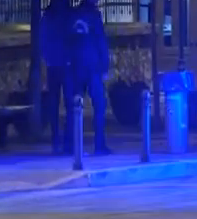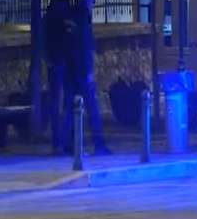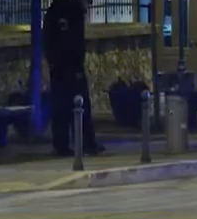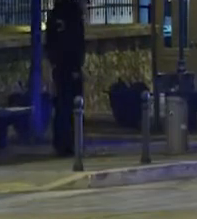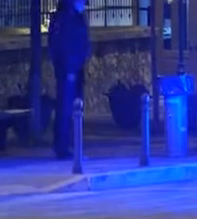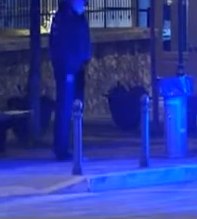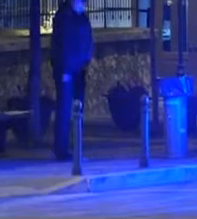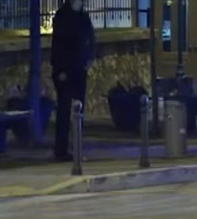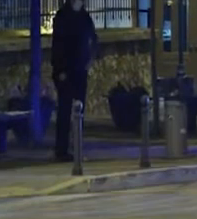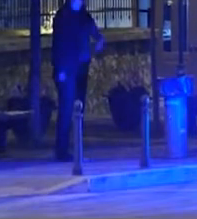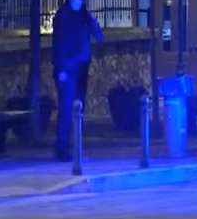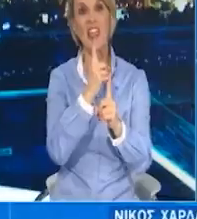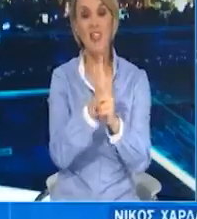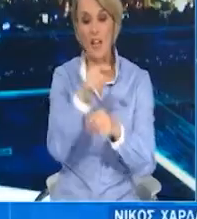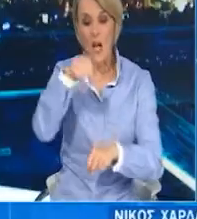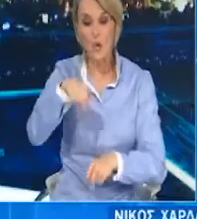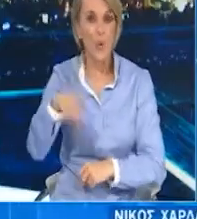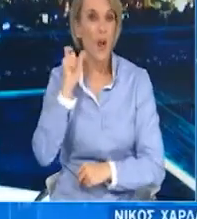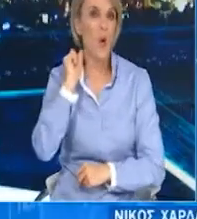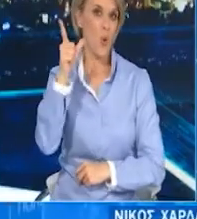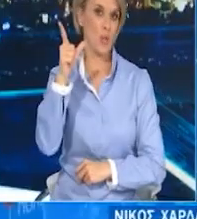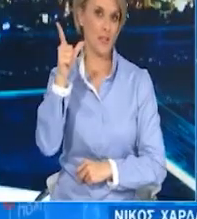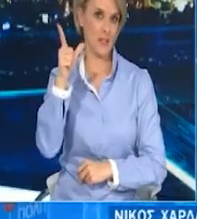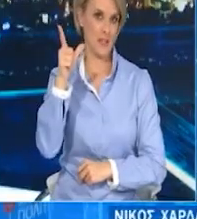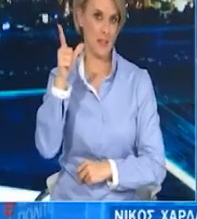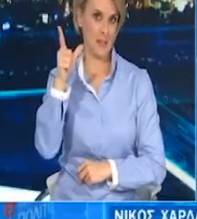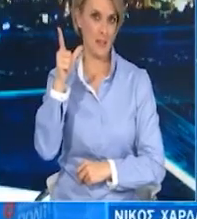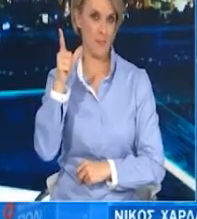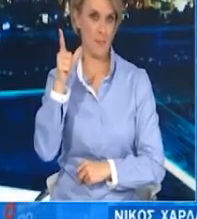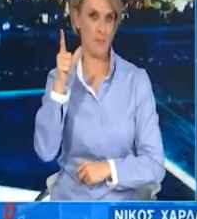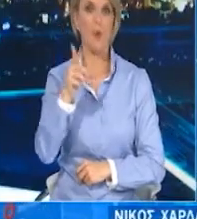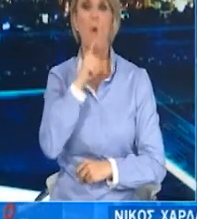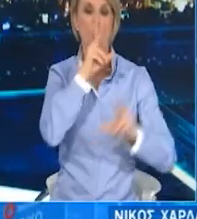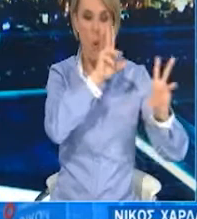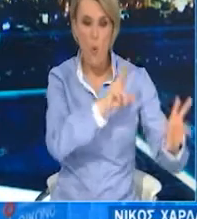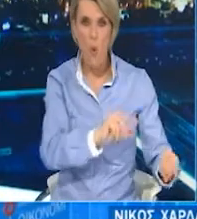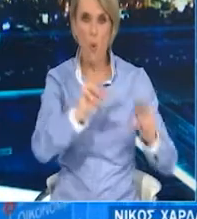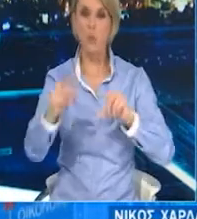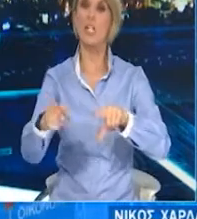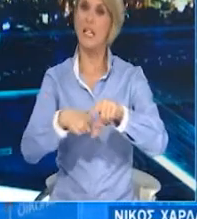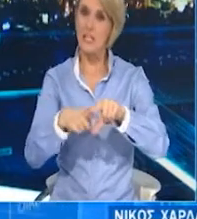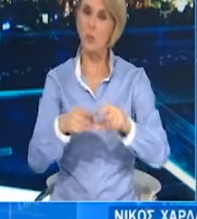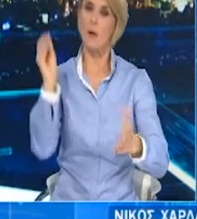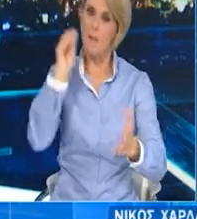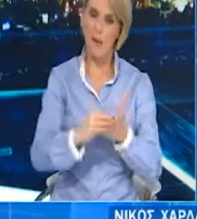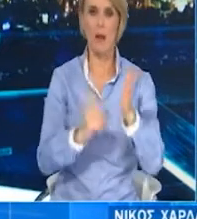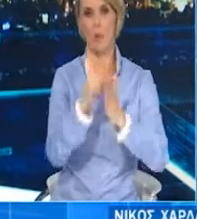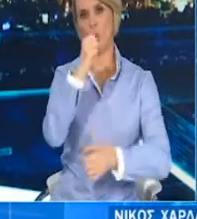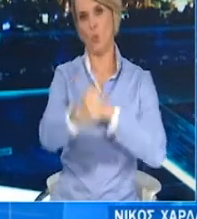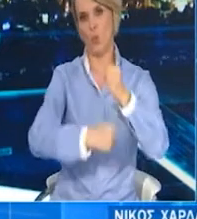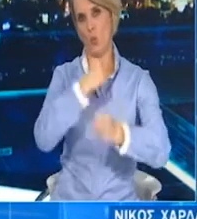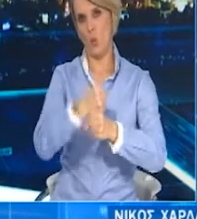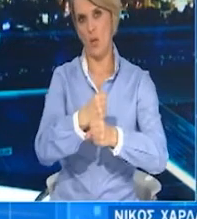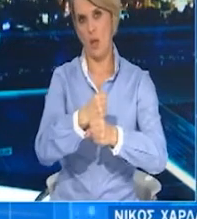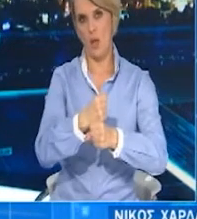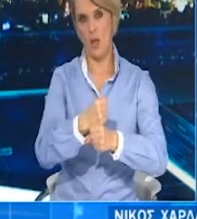και Διαχείρισης Κρίσεων Νίκος Χαρδαλιάς. Υπενθυμίζεται τα μέτρα που ισχύαν τα Χριστούγεννα ισχύουν και για την πρωτοχρονιά. Πιο συγκεκριμένα και